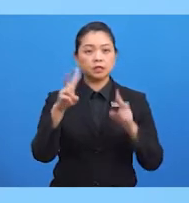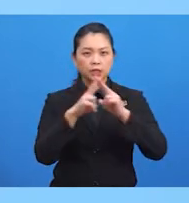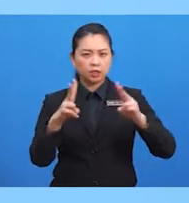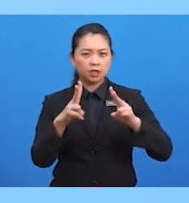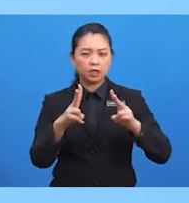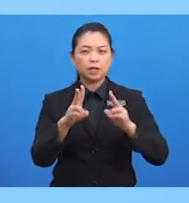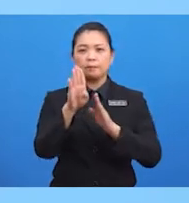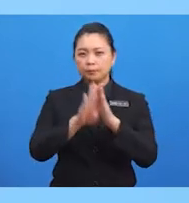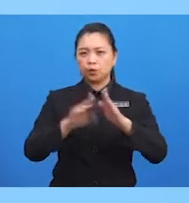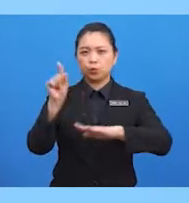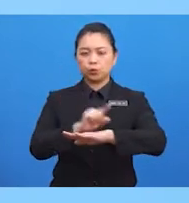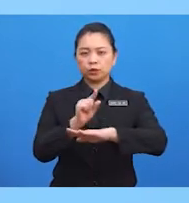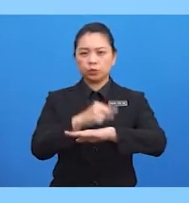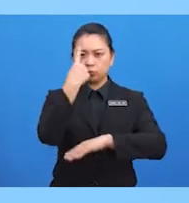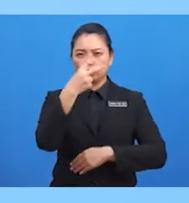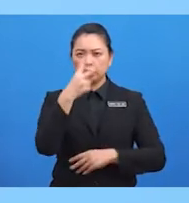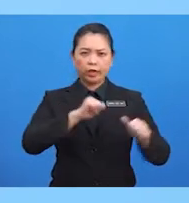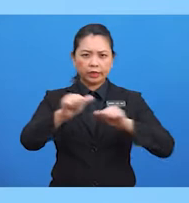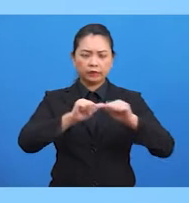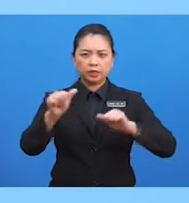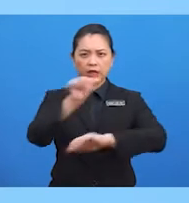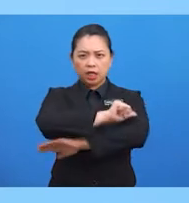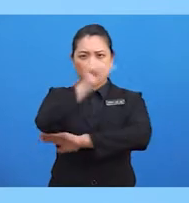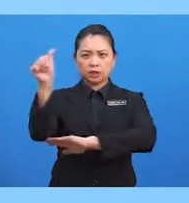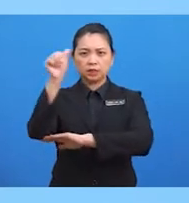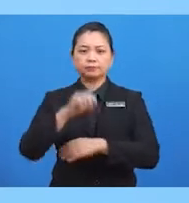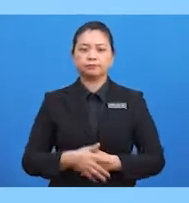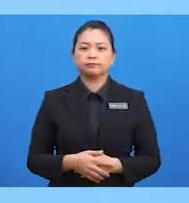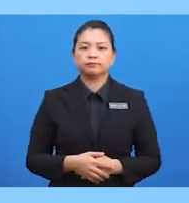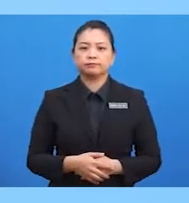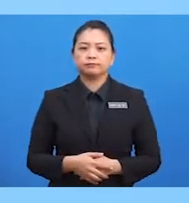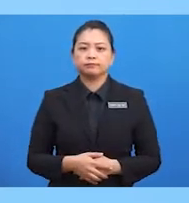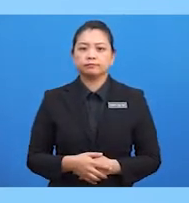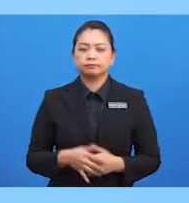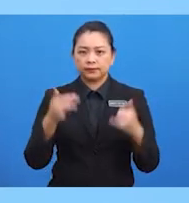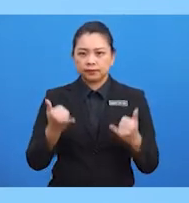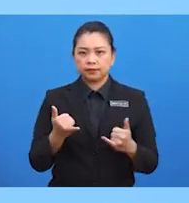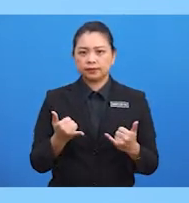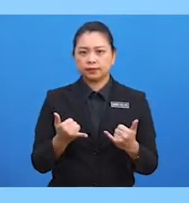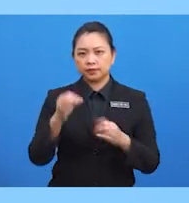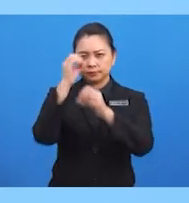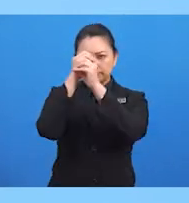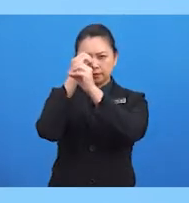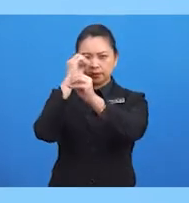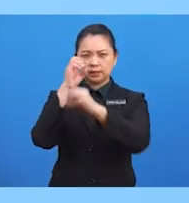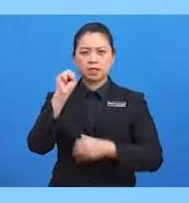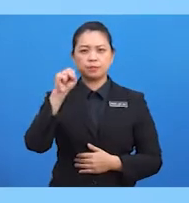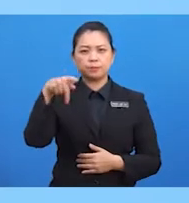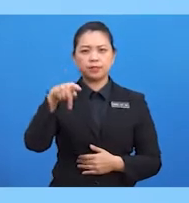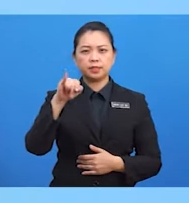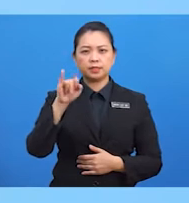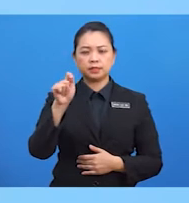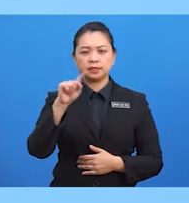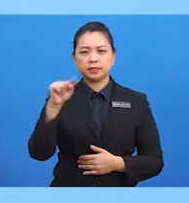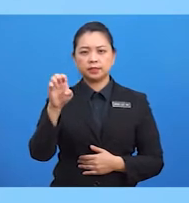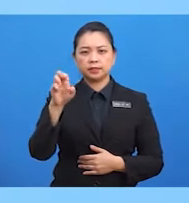mencerap aktiviti angkasa lepas. Ini pula teleskop angkasa Spitzer